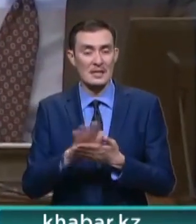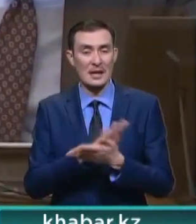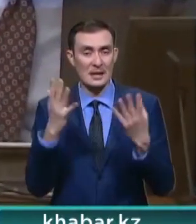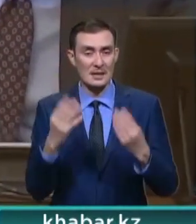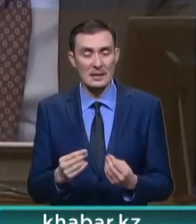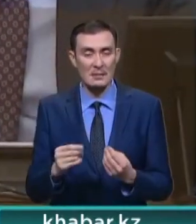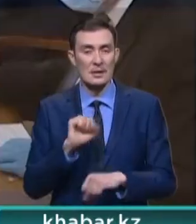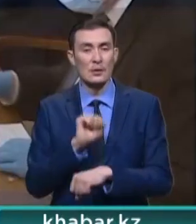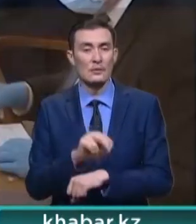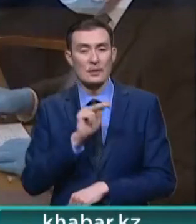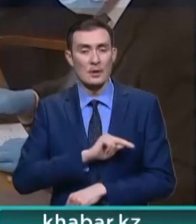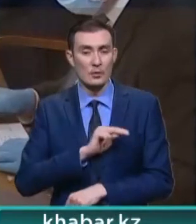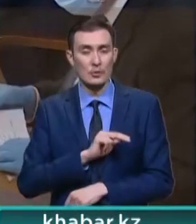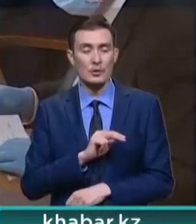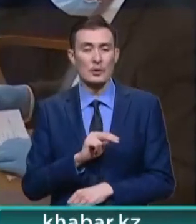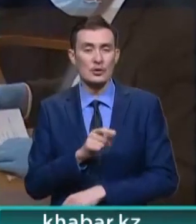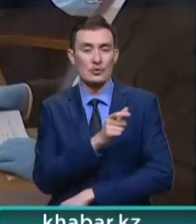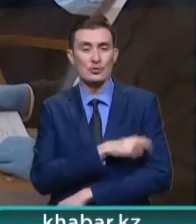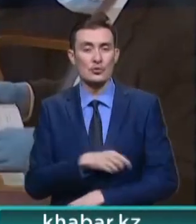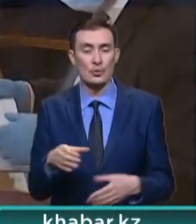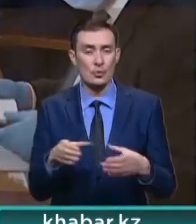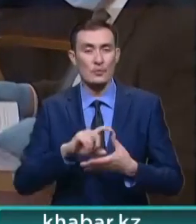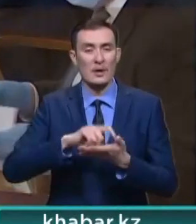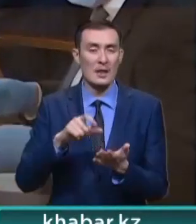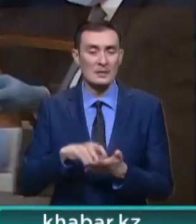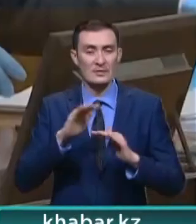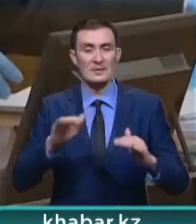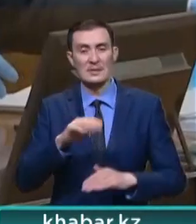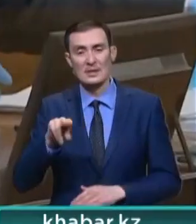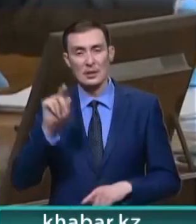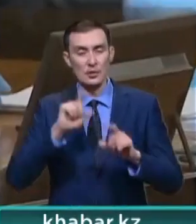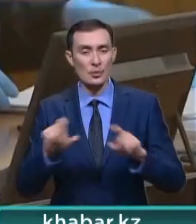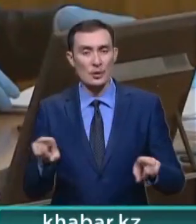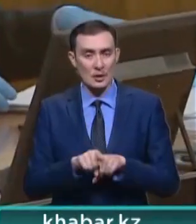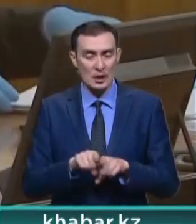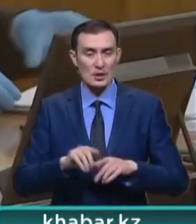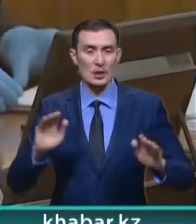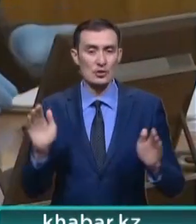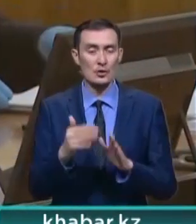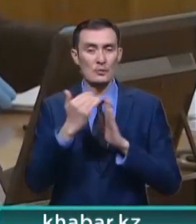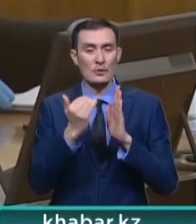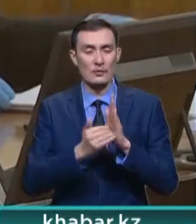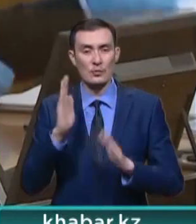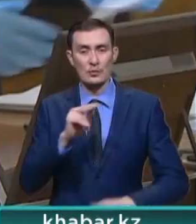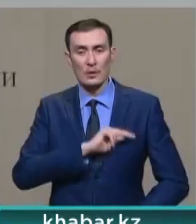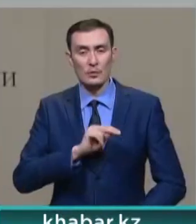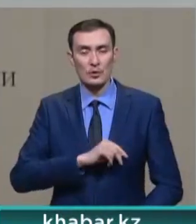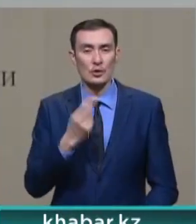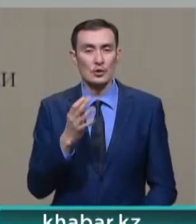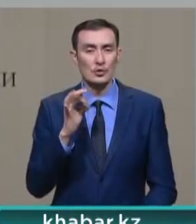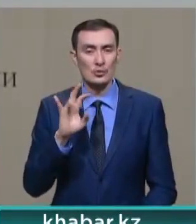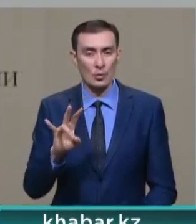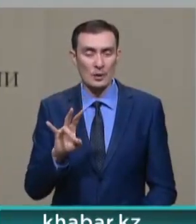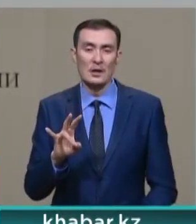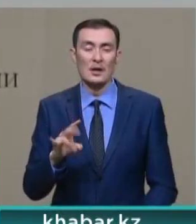приостановит открытие дополнительных дежурных групп и классов детских садах и школах также по сокращенному графику будут работать